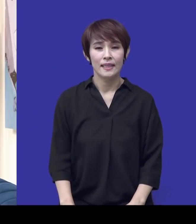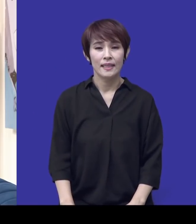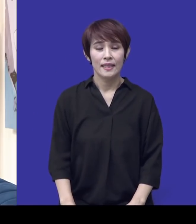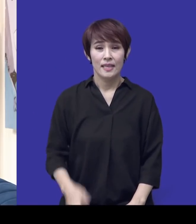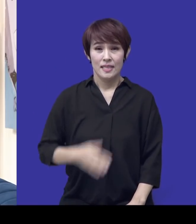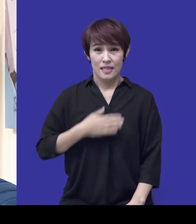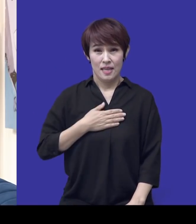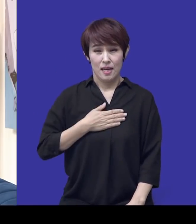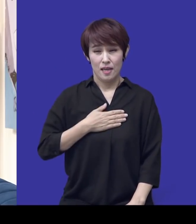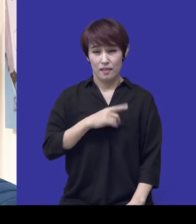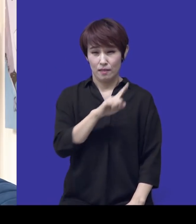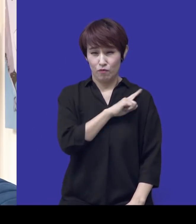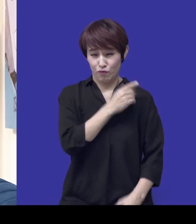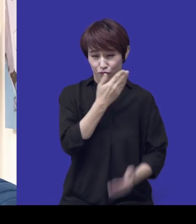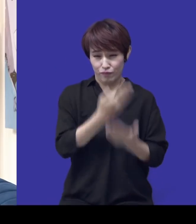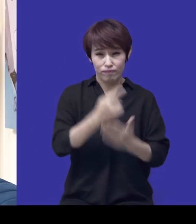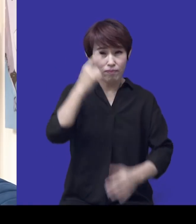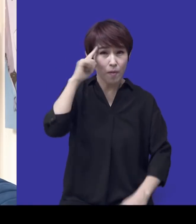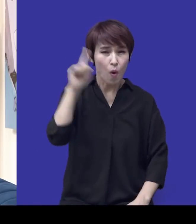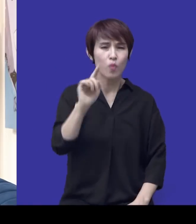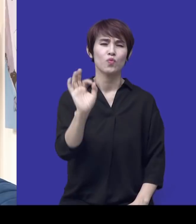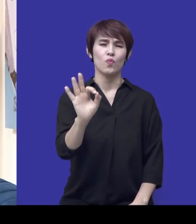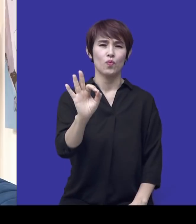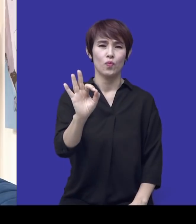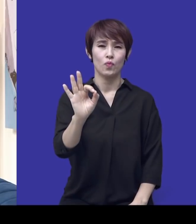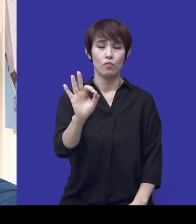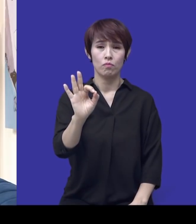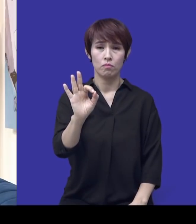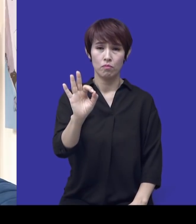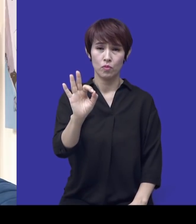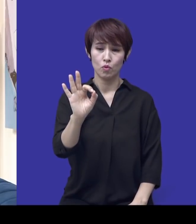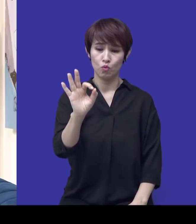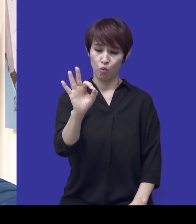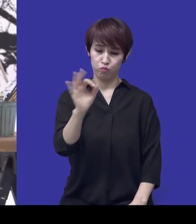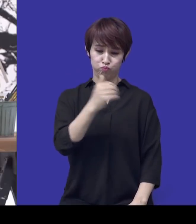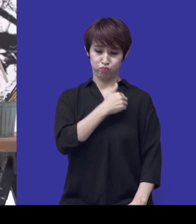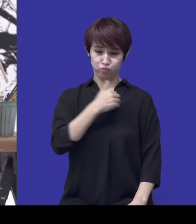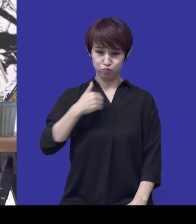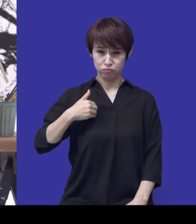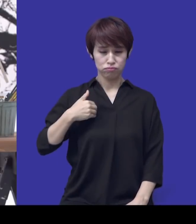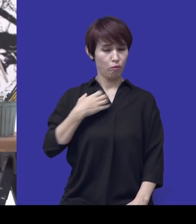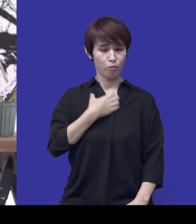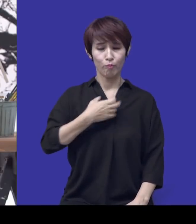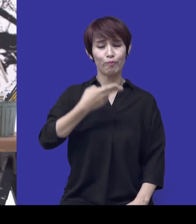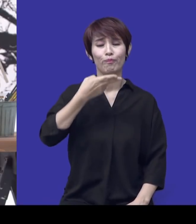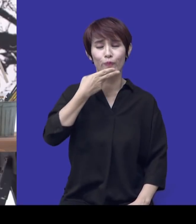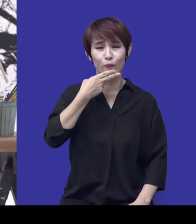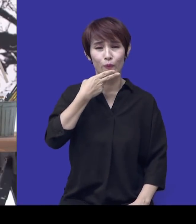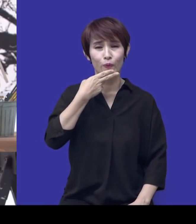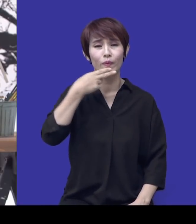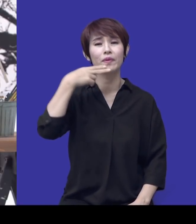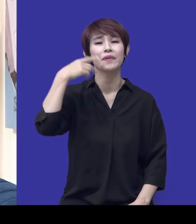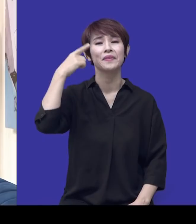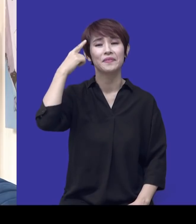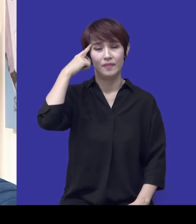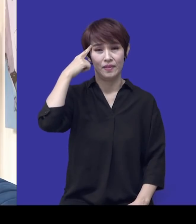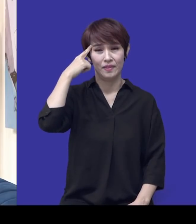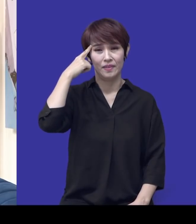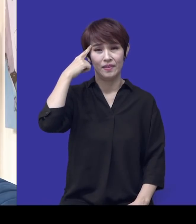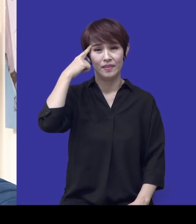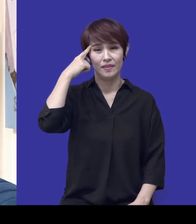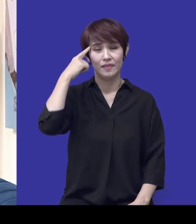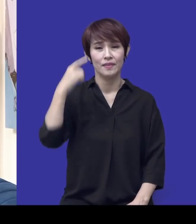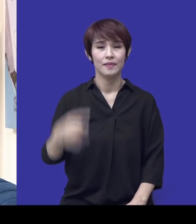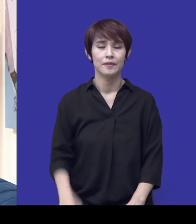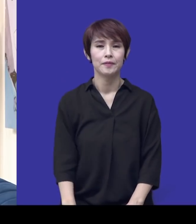돈이 인생의 전부였기 때문에 네. 전부를 가지는데 뭐 걱정할 게 뭐 있어요. 네. 근데